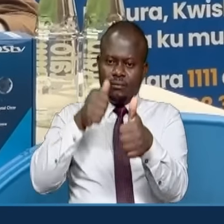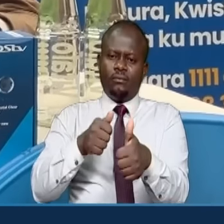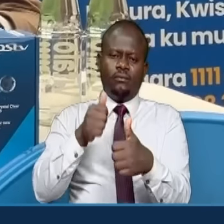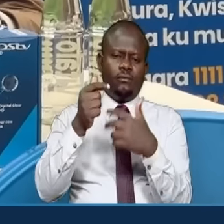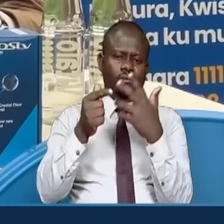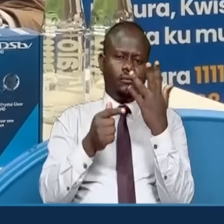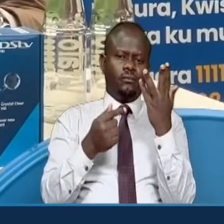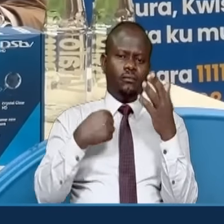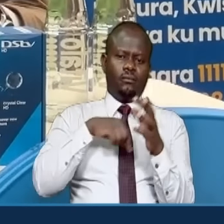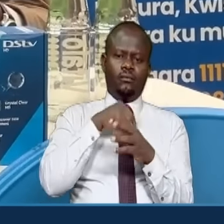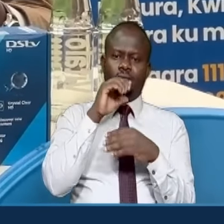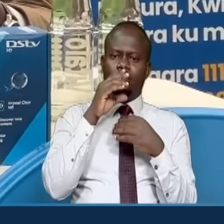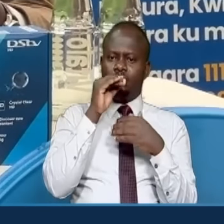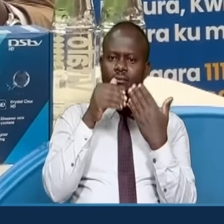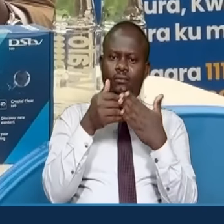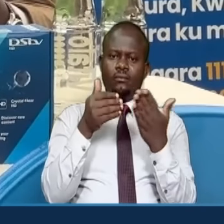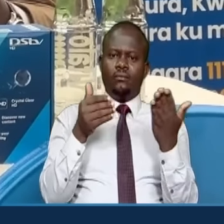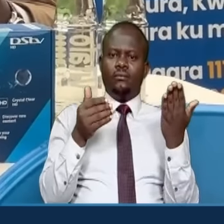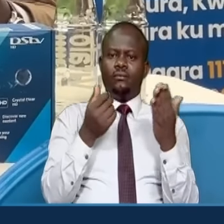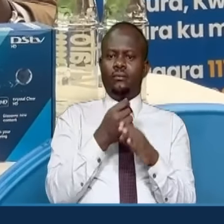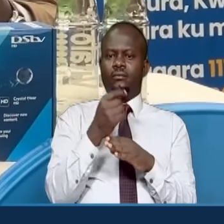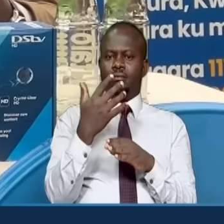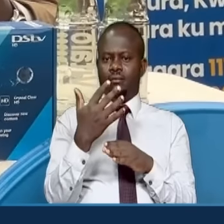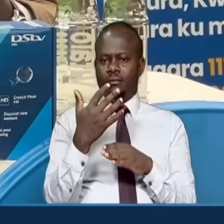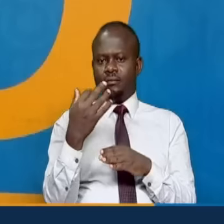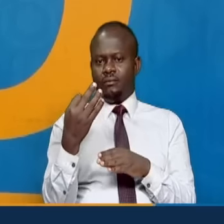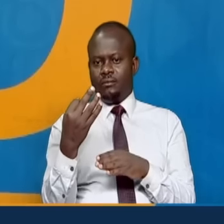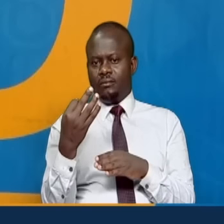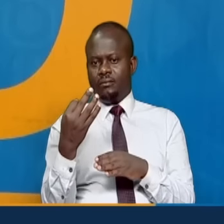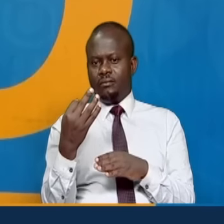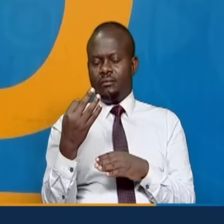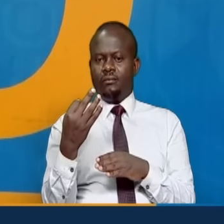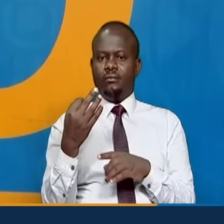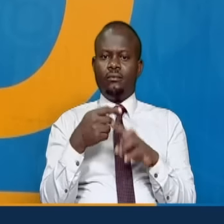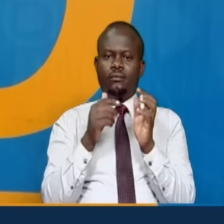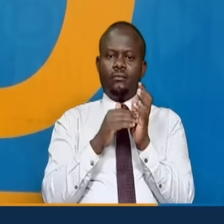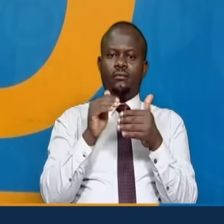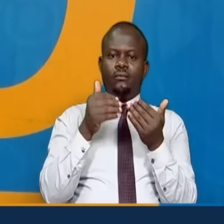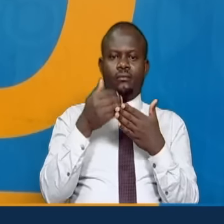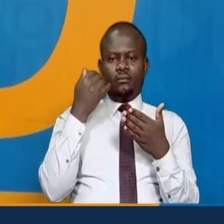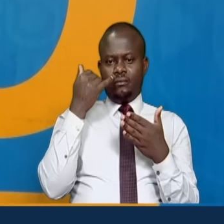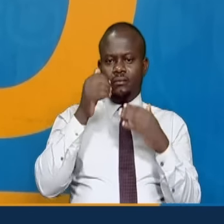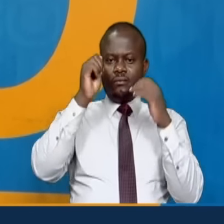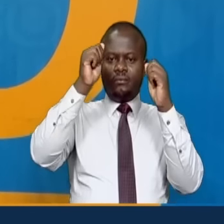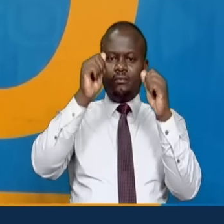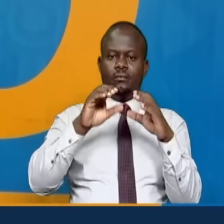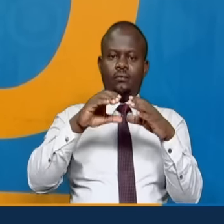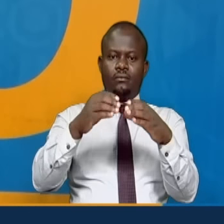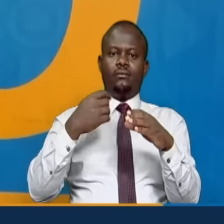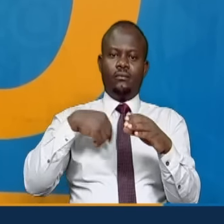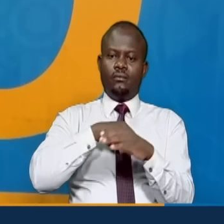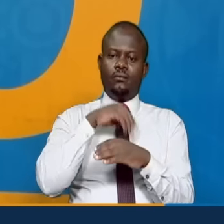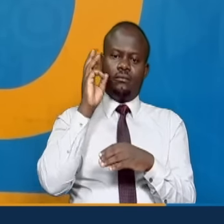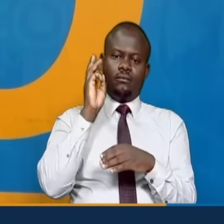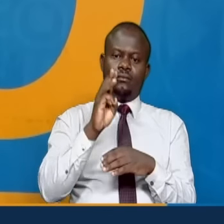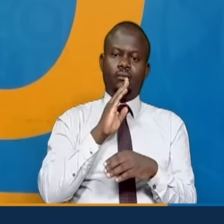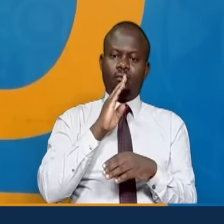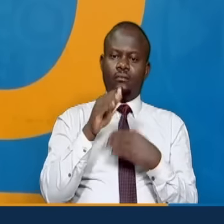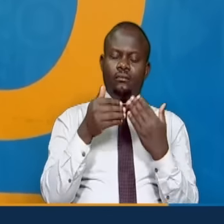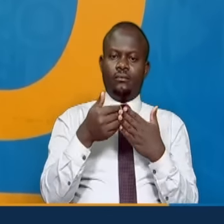ye atarwa ngo baraguhitiramo iminota 5-3 igitego gusa, ahubwo niba uri umufana wa ekipe runaka uzaba ufite shene